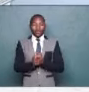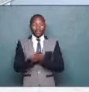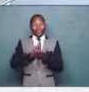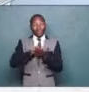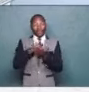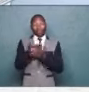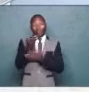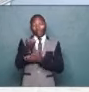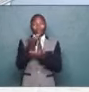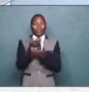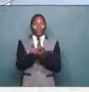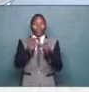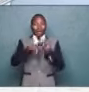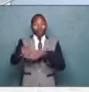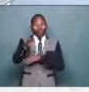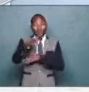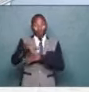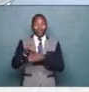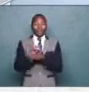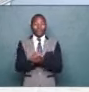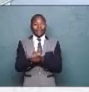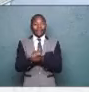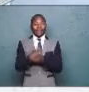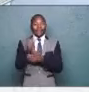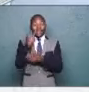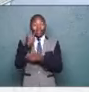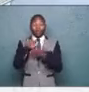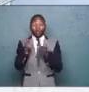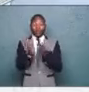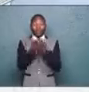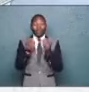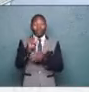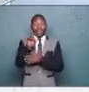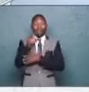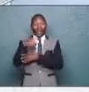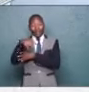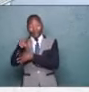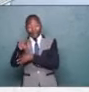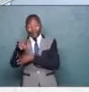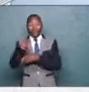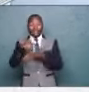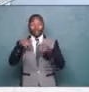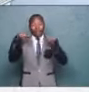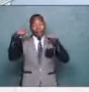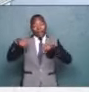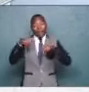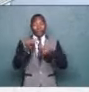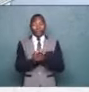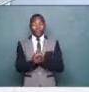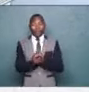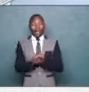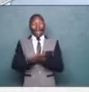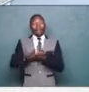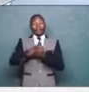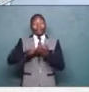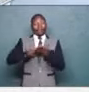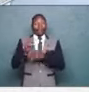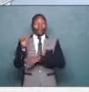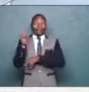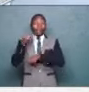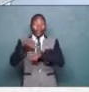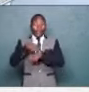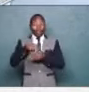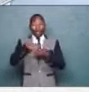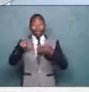Choncho ndipemphe anthu onse amene sanalembetse unzika kuti akalembetse pakali pano ndipo asadikire mpaka